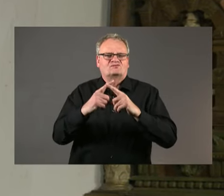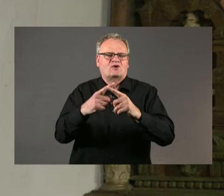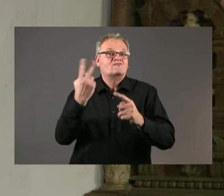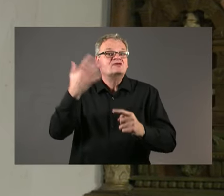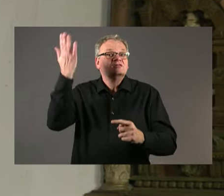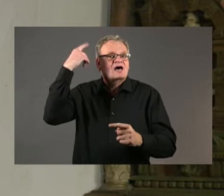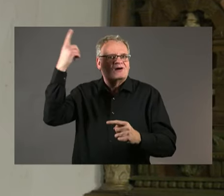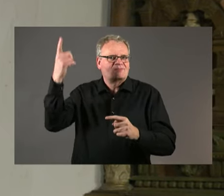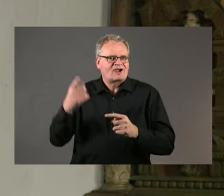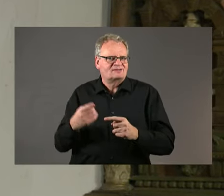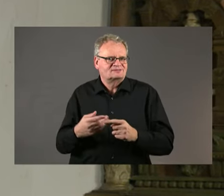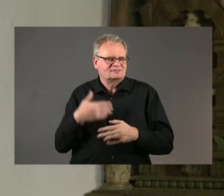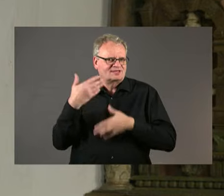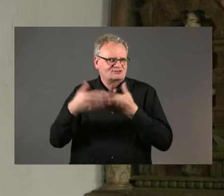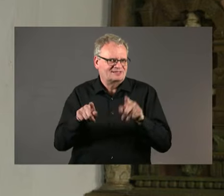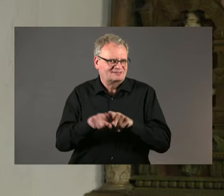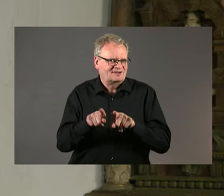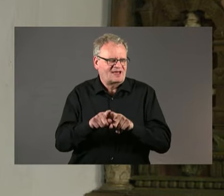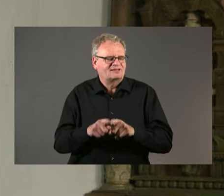warst.